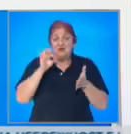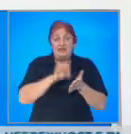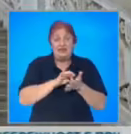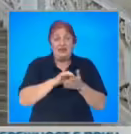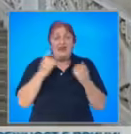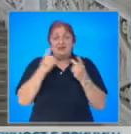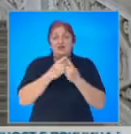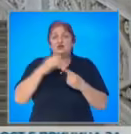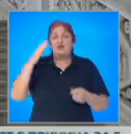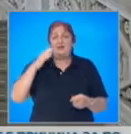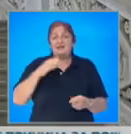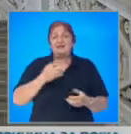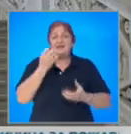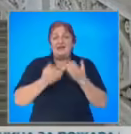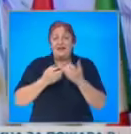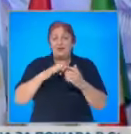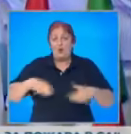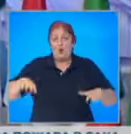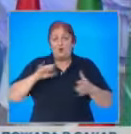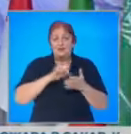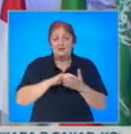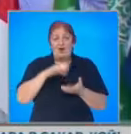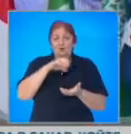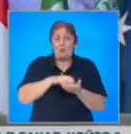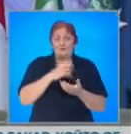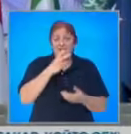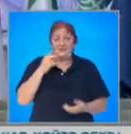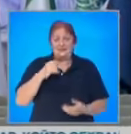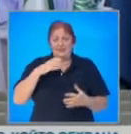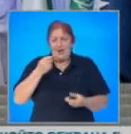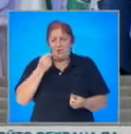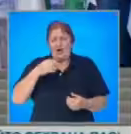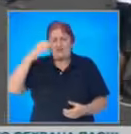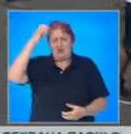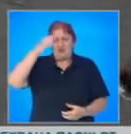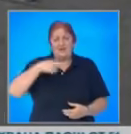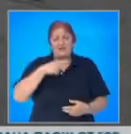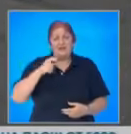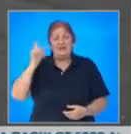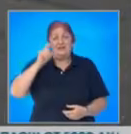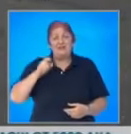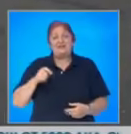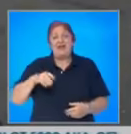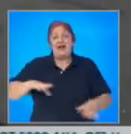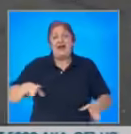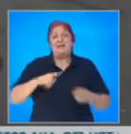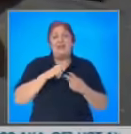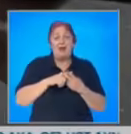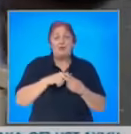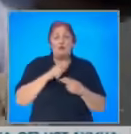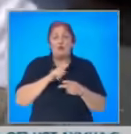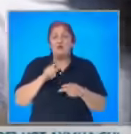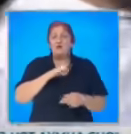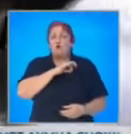цели. Срещата на министрите на енергетиката и околната среда от групата на 20-те най-богати държави се проведе в италианския град Неапол.